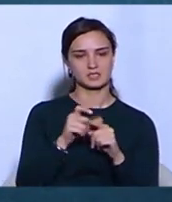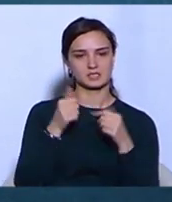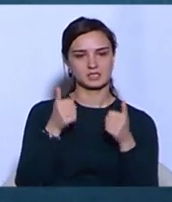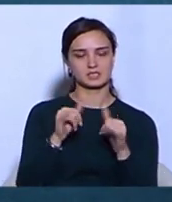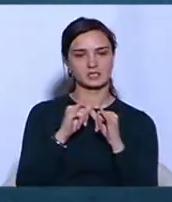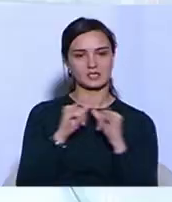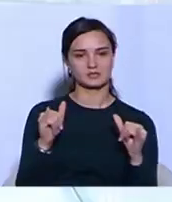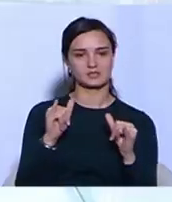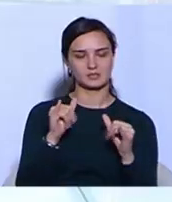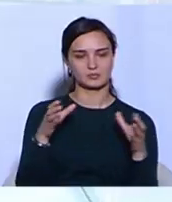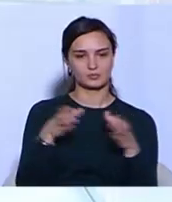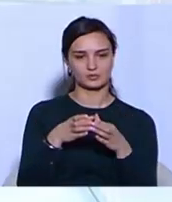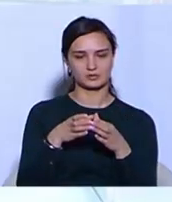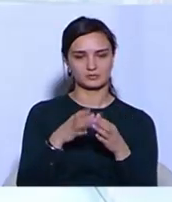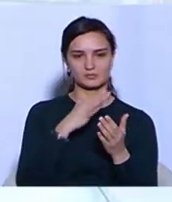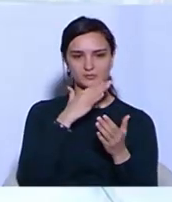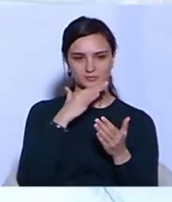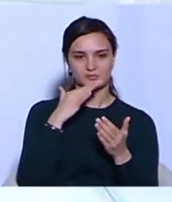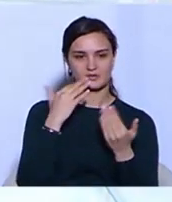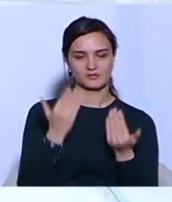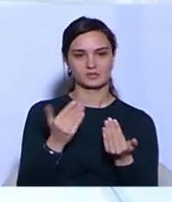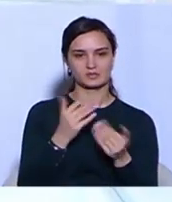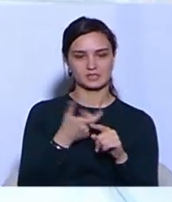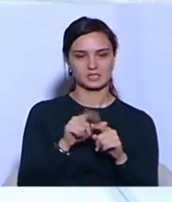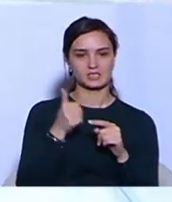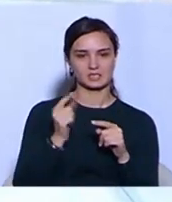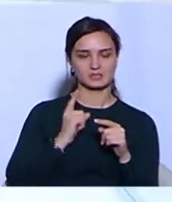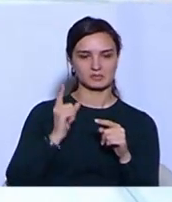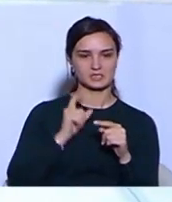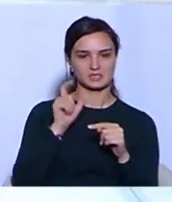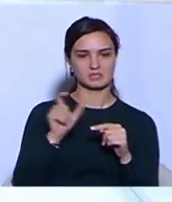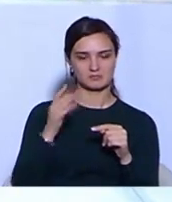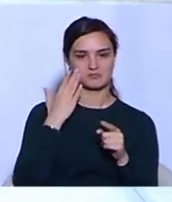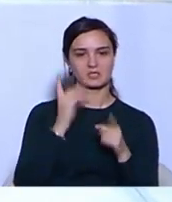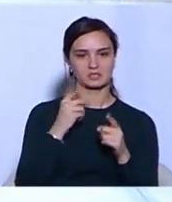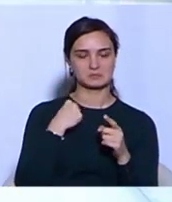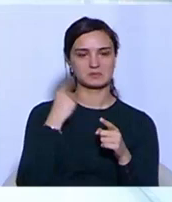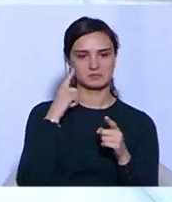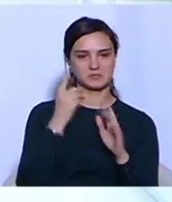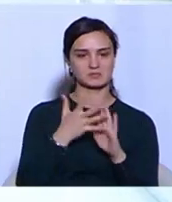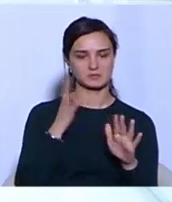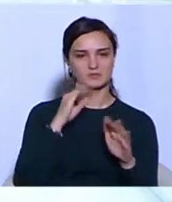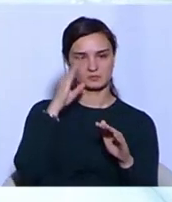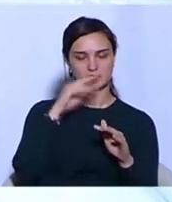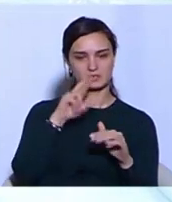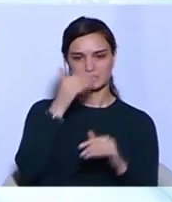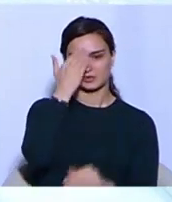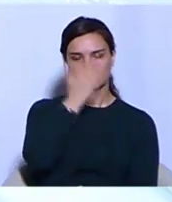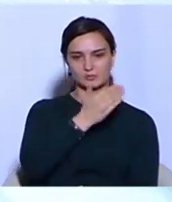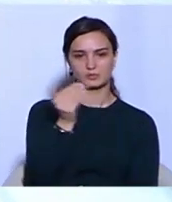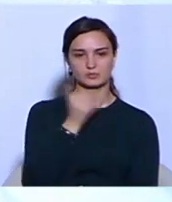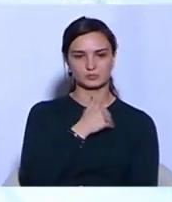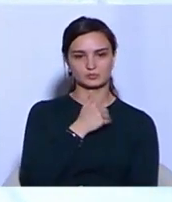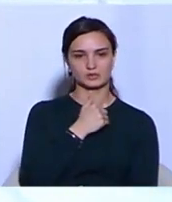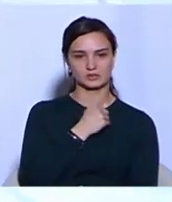არაჩვეულებრივად განვითარებული მრავალმხრივი და კარგი სპეციალისტები. მართალია მე მესმის რომ მშობლებს და საზოგადოებას უნდა